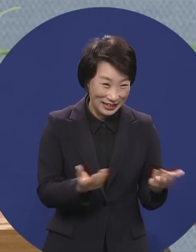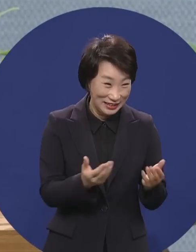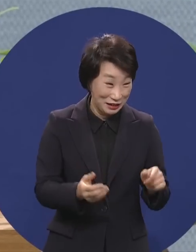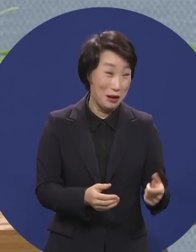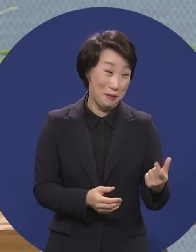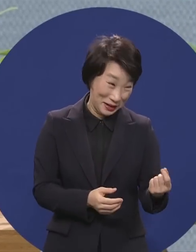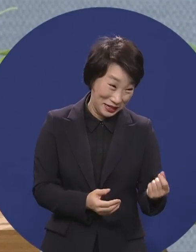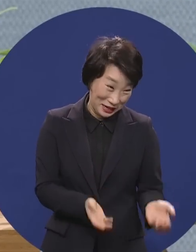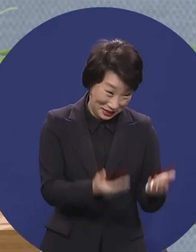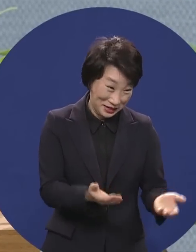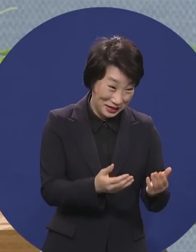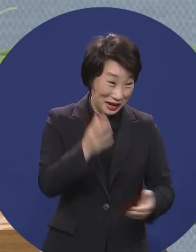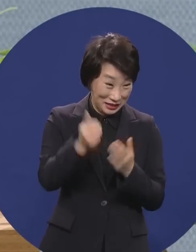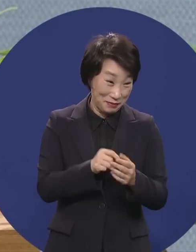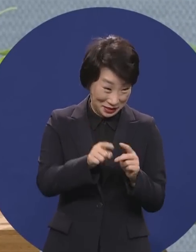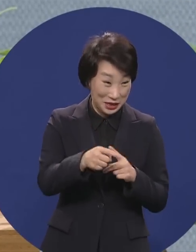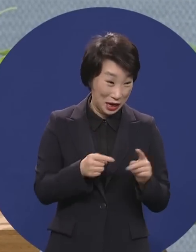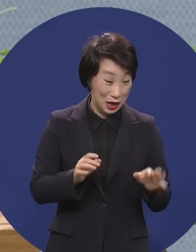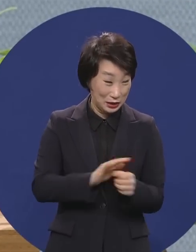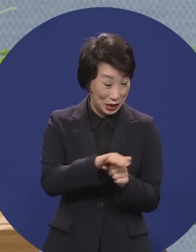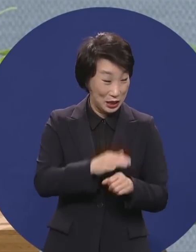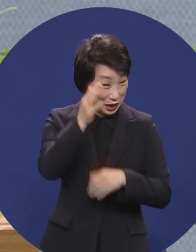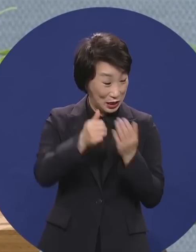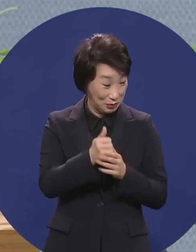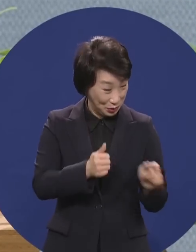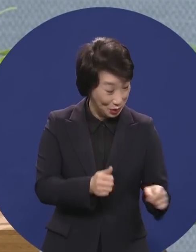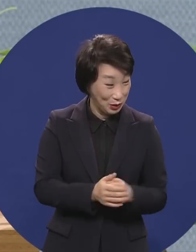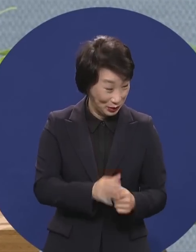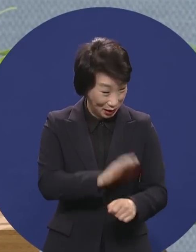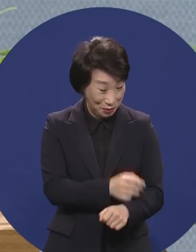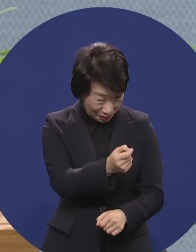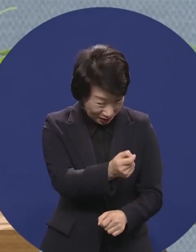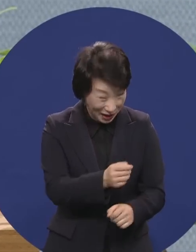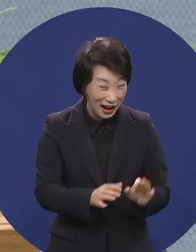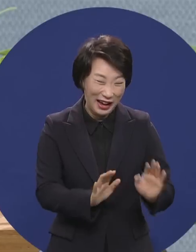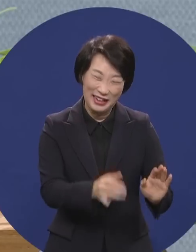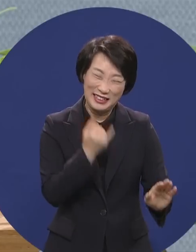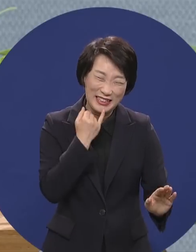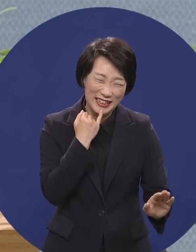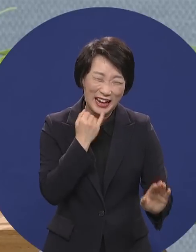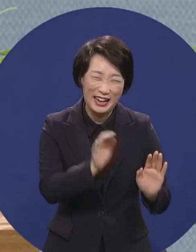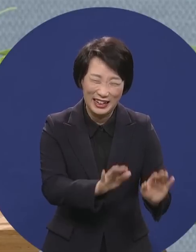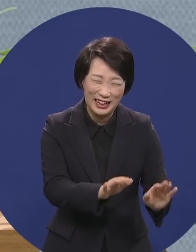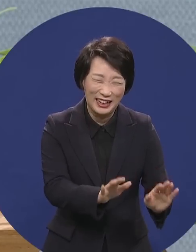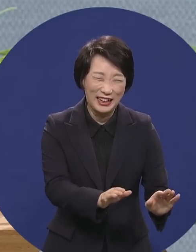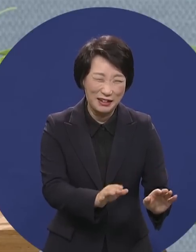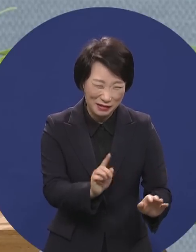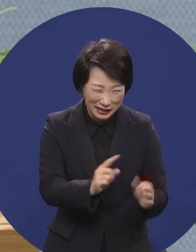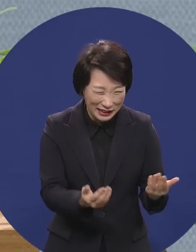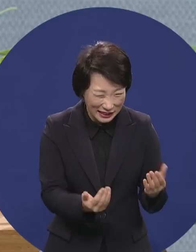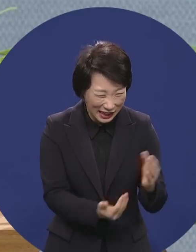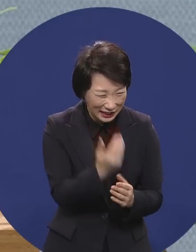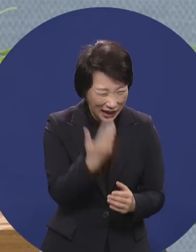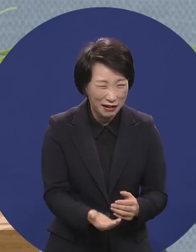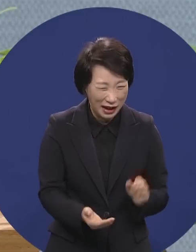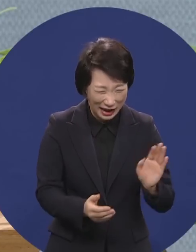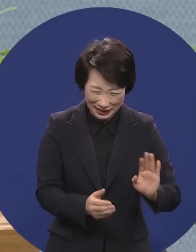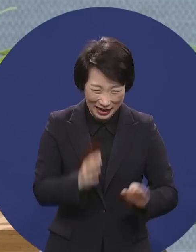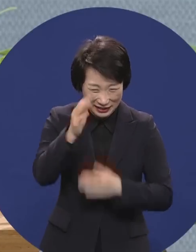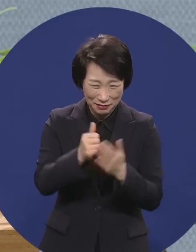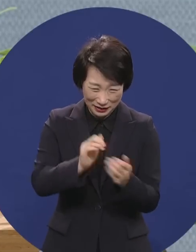맞다. 하나님이 이해한다. 사랑의 하나님이 네가 그거 좀 잘못했다고 해서 뭐 무슨 일이 있다겠냐? 하나님은